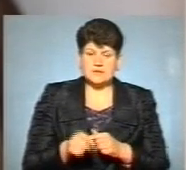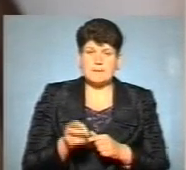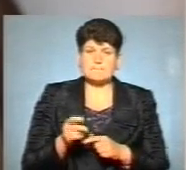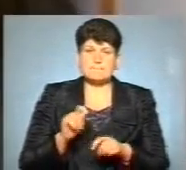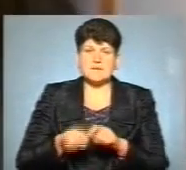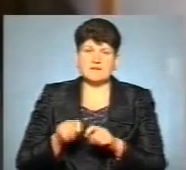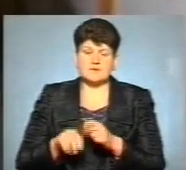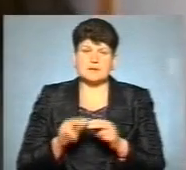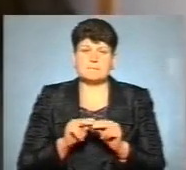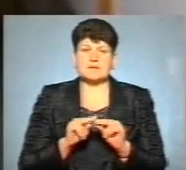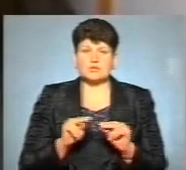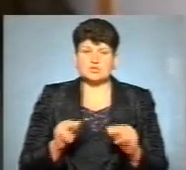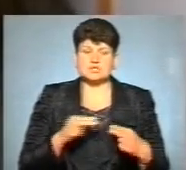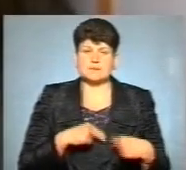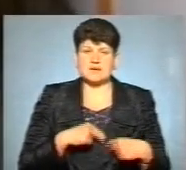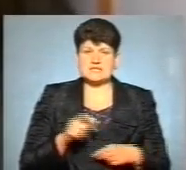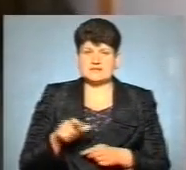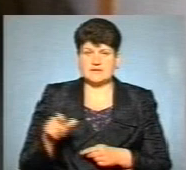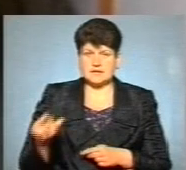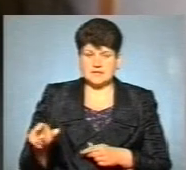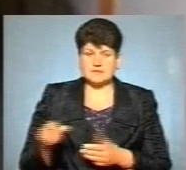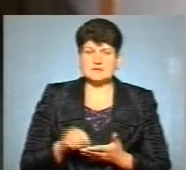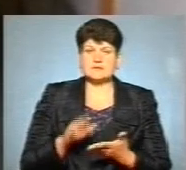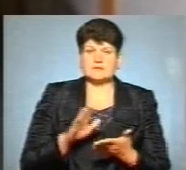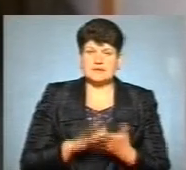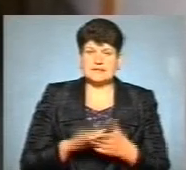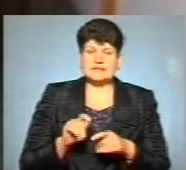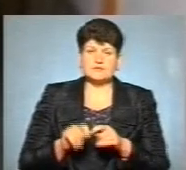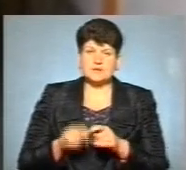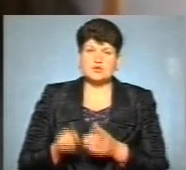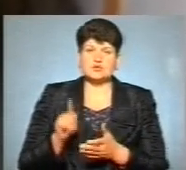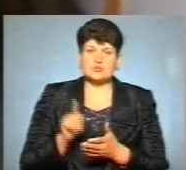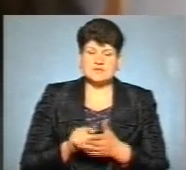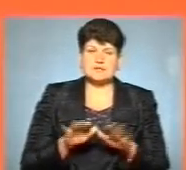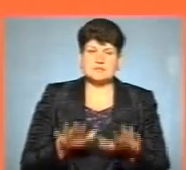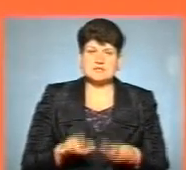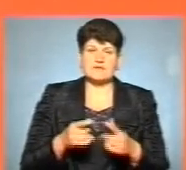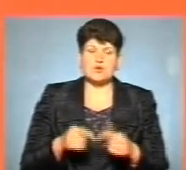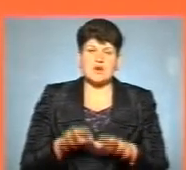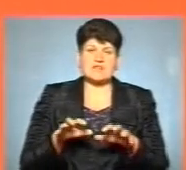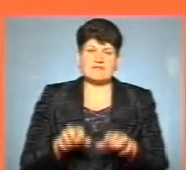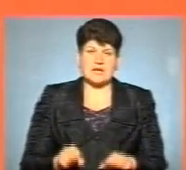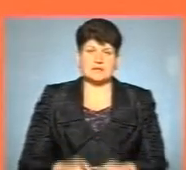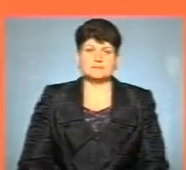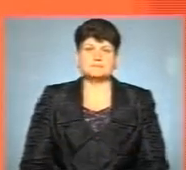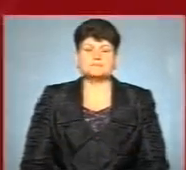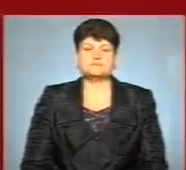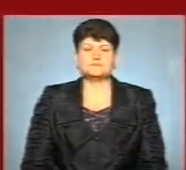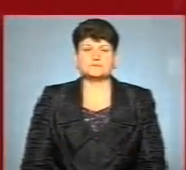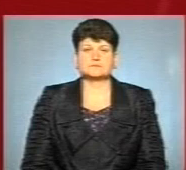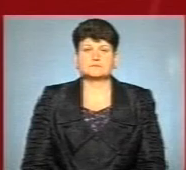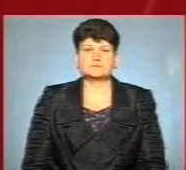педагогічних працівників. Профінансувати саме тестування зобов'язані місцеві органи влади.